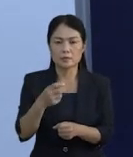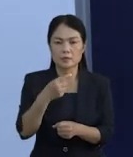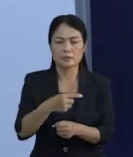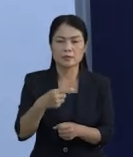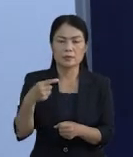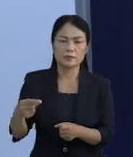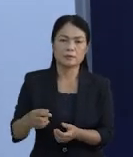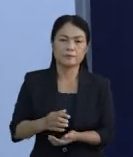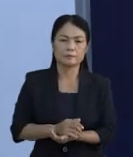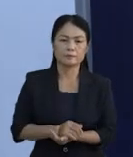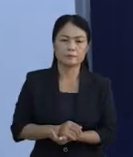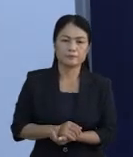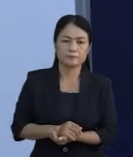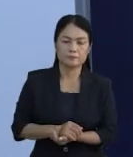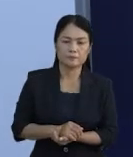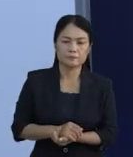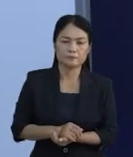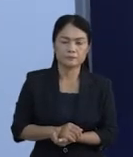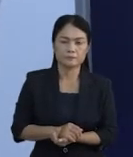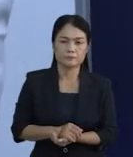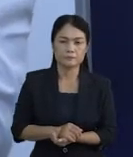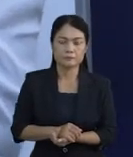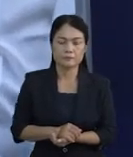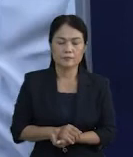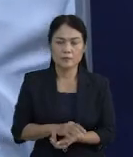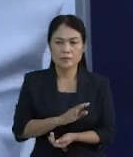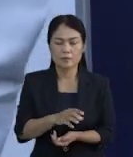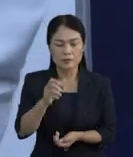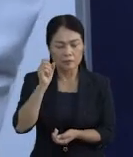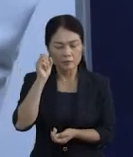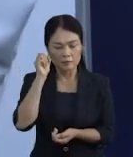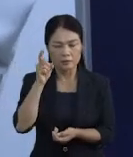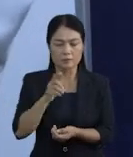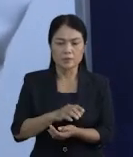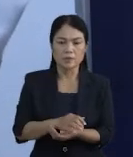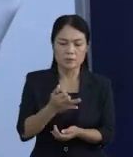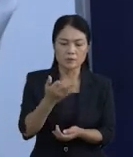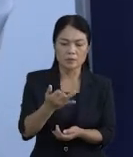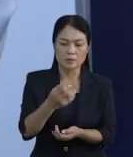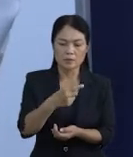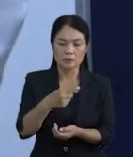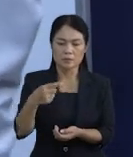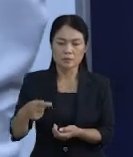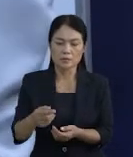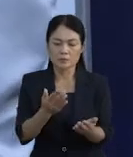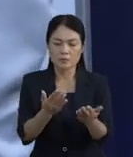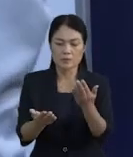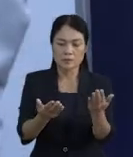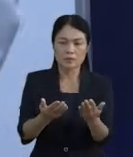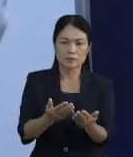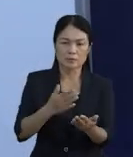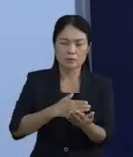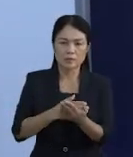và bán phạm phí liền và còn vô lấy con và phạm phí liền con tìm toàn mùi cụ mưa